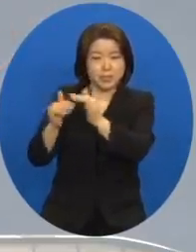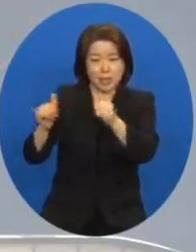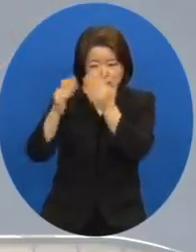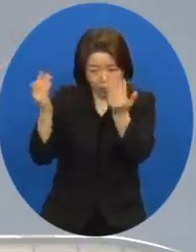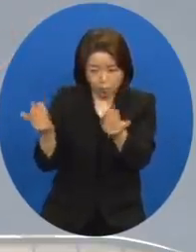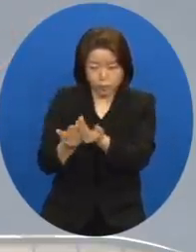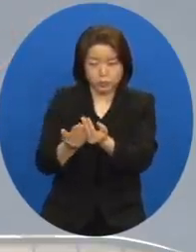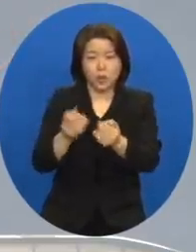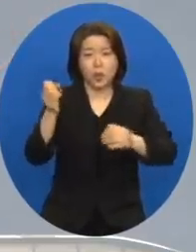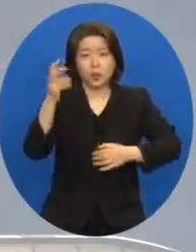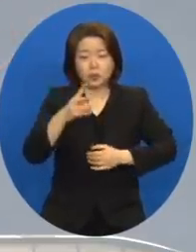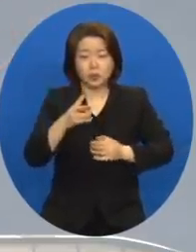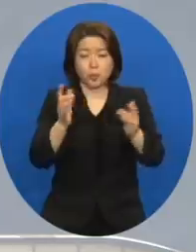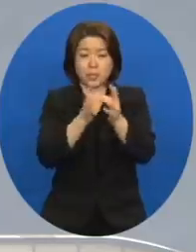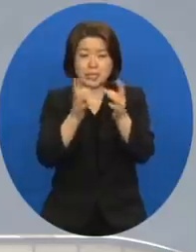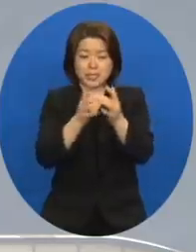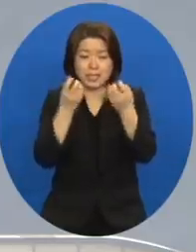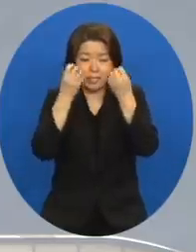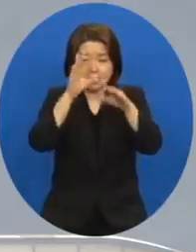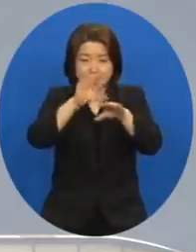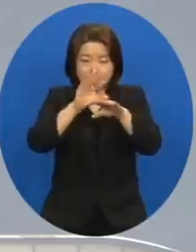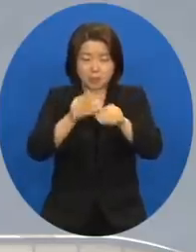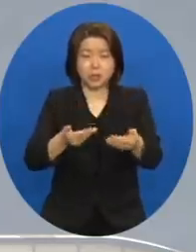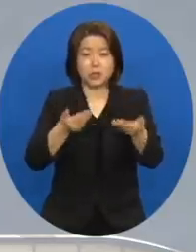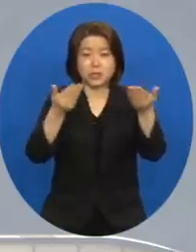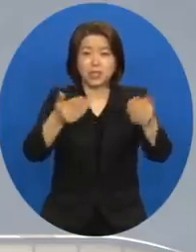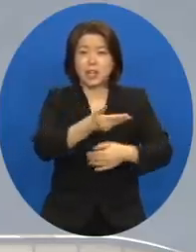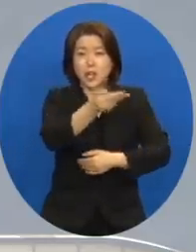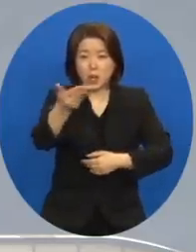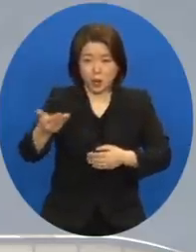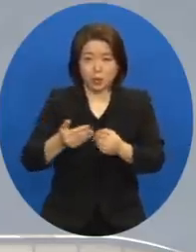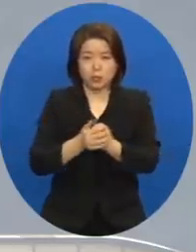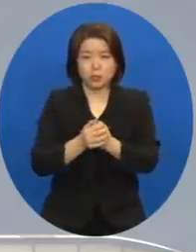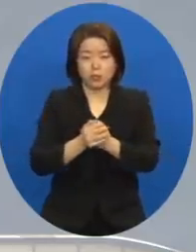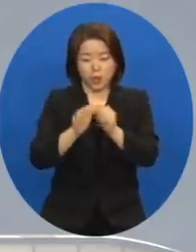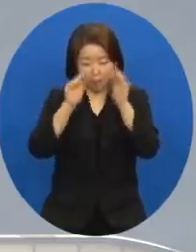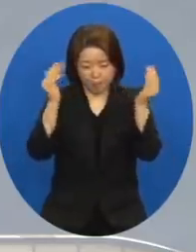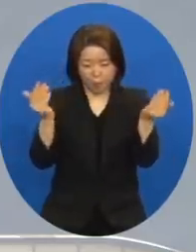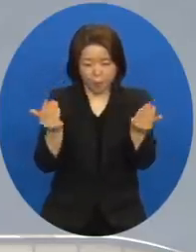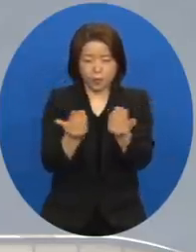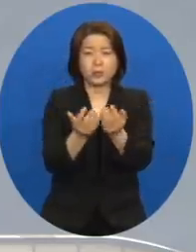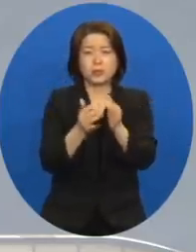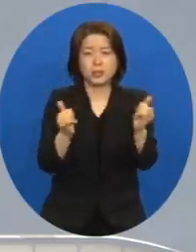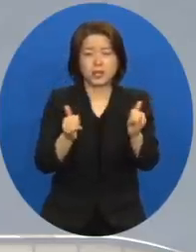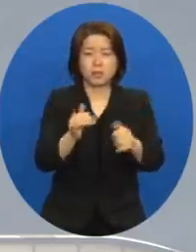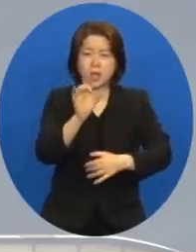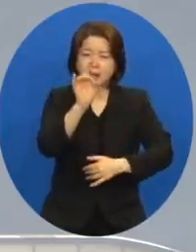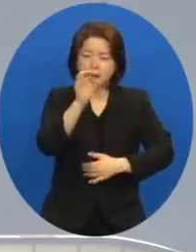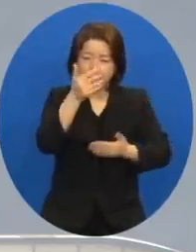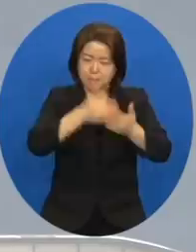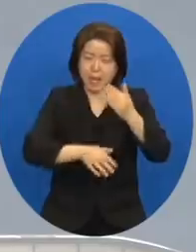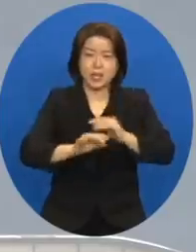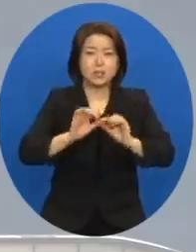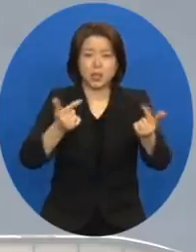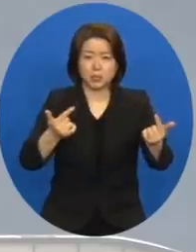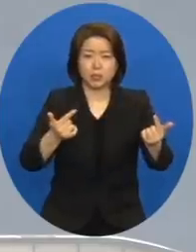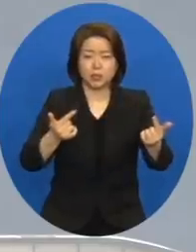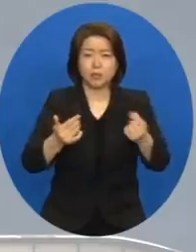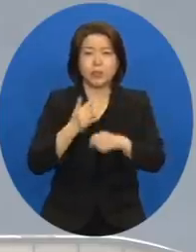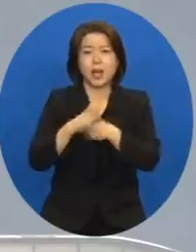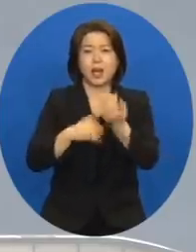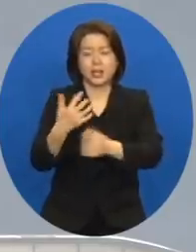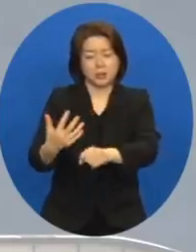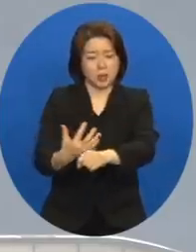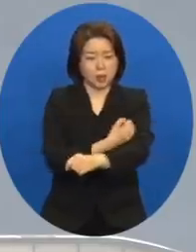지금 온라인 생방송으로 예배드리는 모든 이들이 한 사람도 예외없이 하나님의